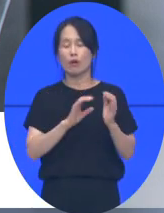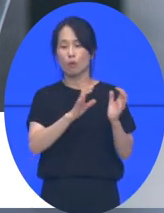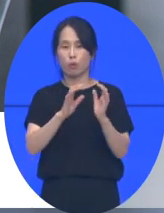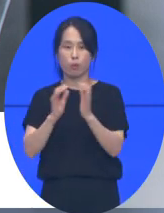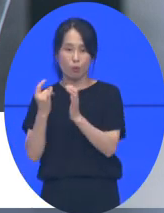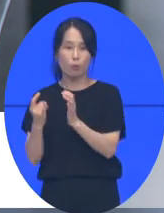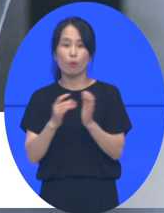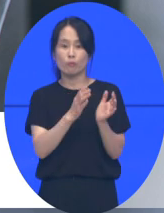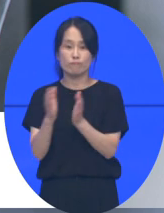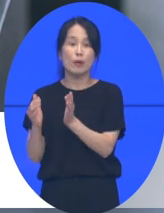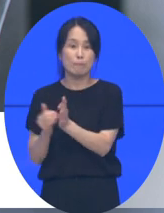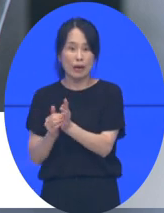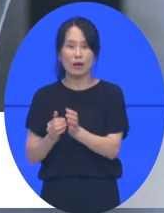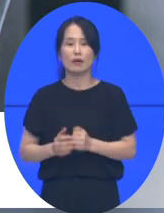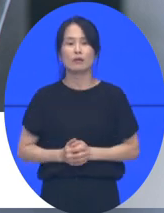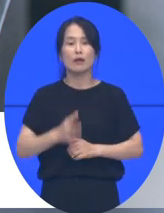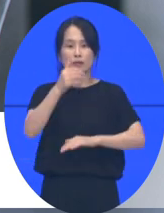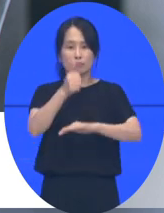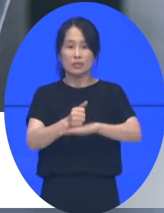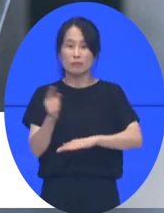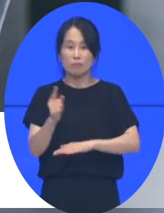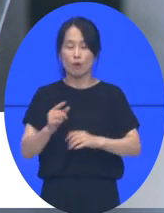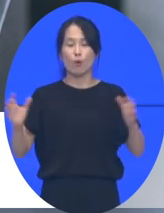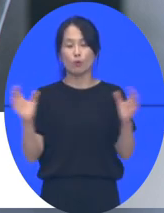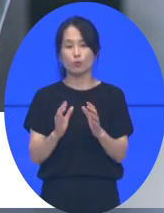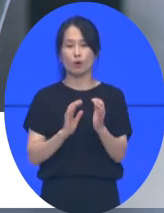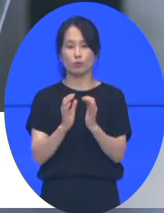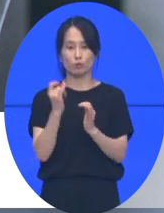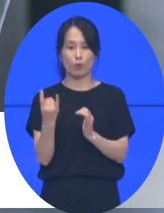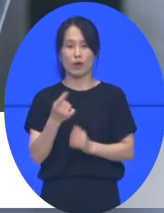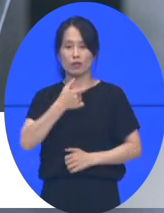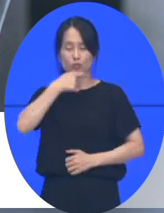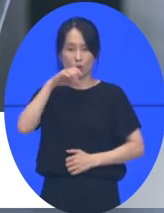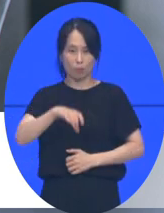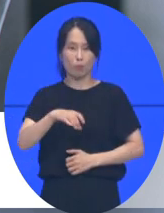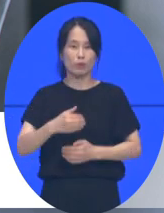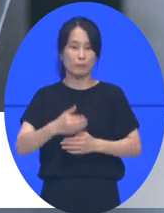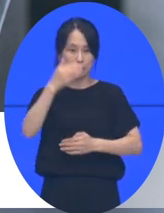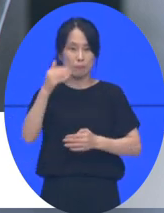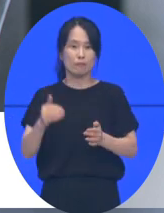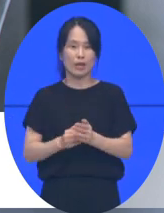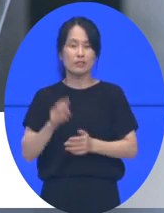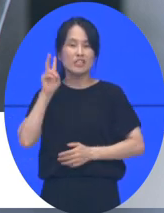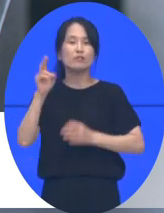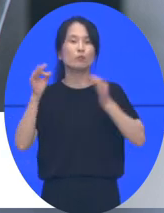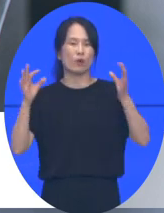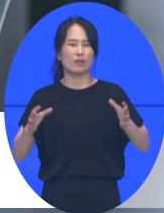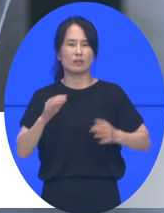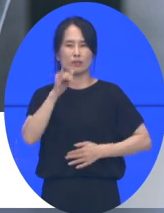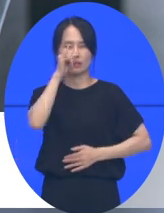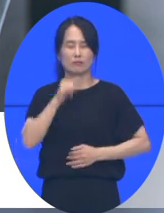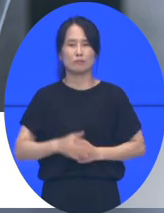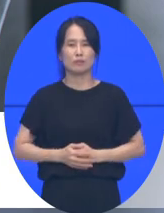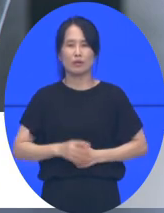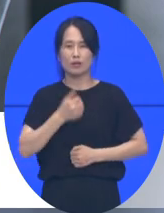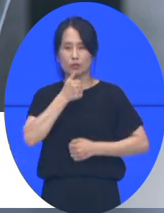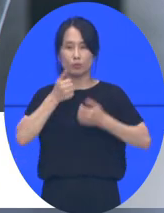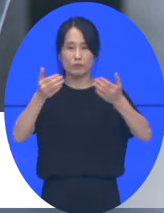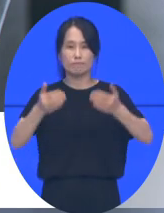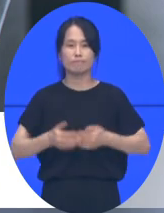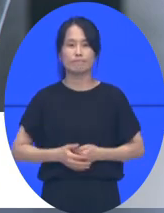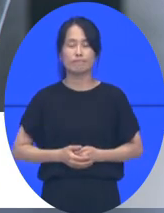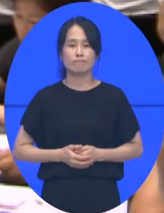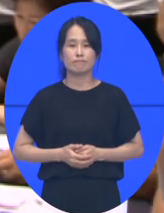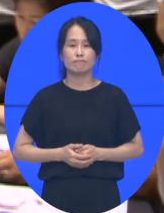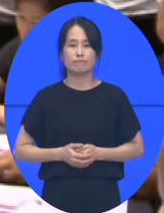자리를 마련해 왔는데요. 그 마지막 일정인 종합토론회를 수원컨벤션센터에서 2일에 걸쳐 개최했습니다. 서문영 기자입니다.